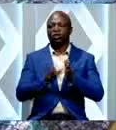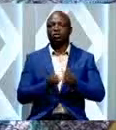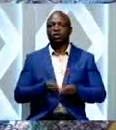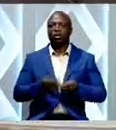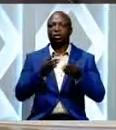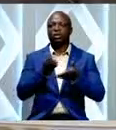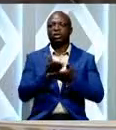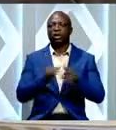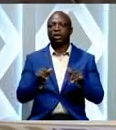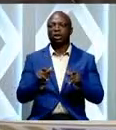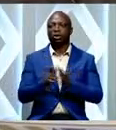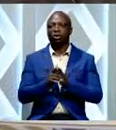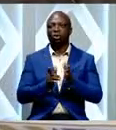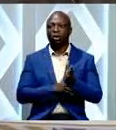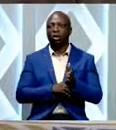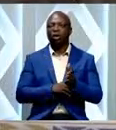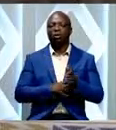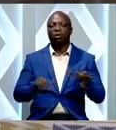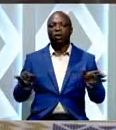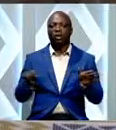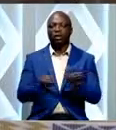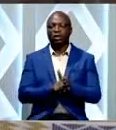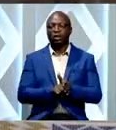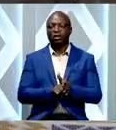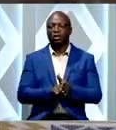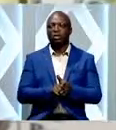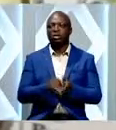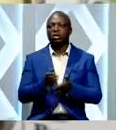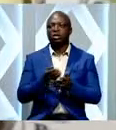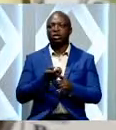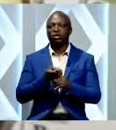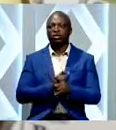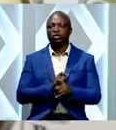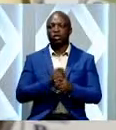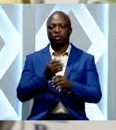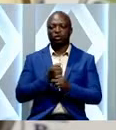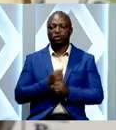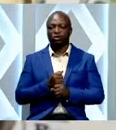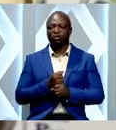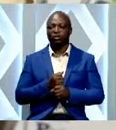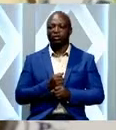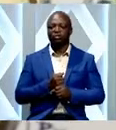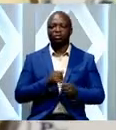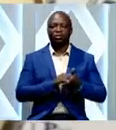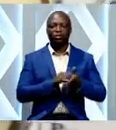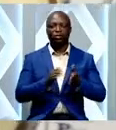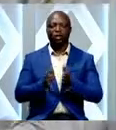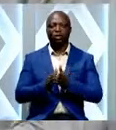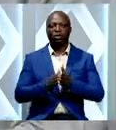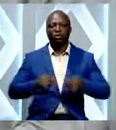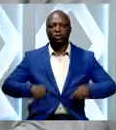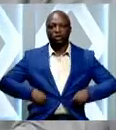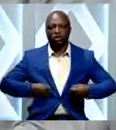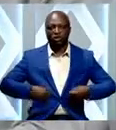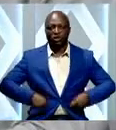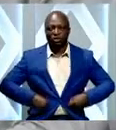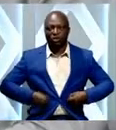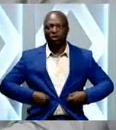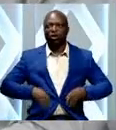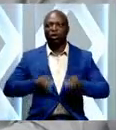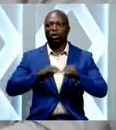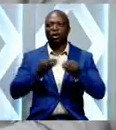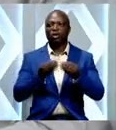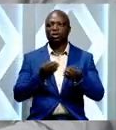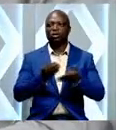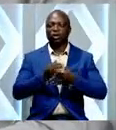série de mesures visant l'interdiction des sources d'approvisionnement en mercure. cette rencontre de sensibilisation organisée par